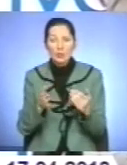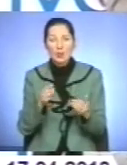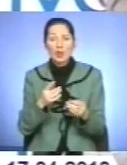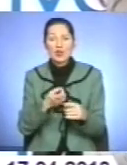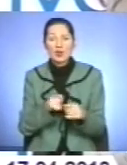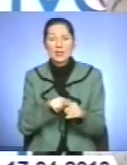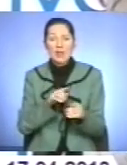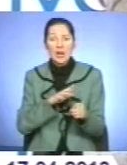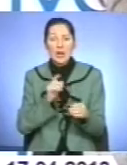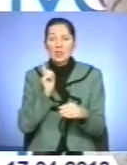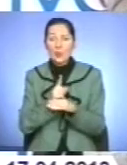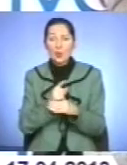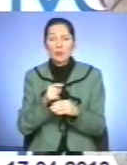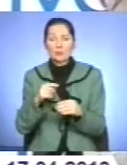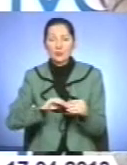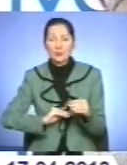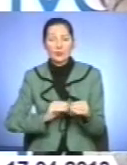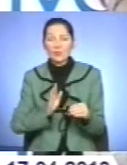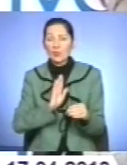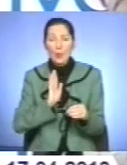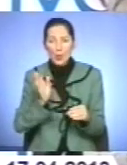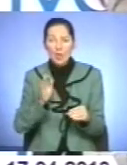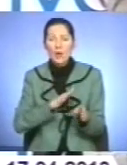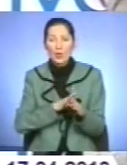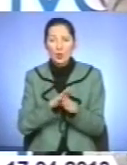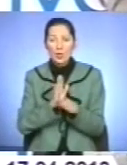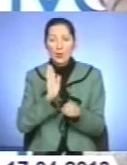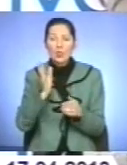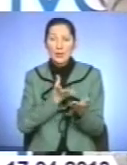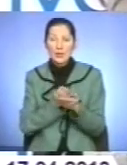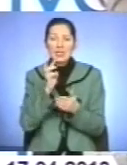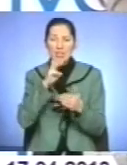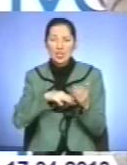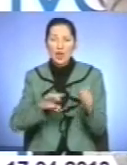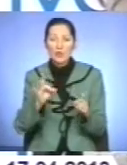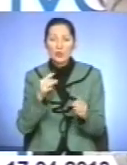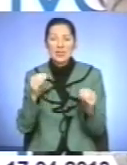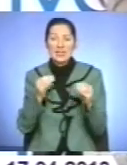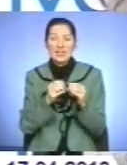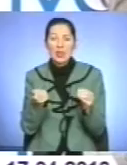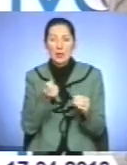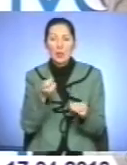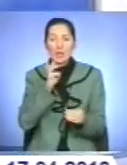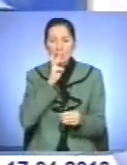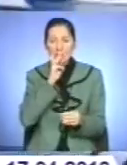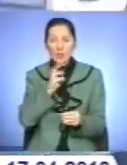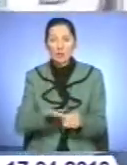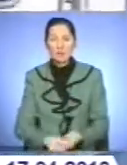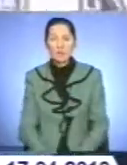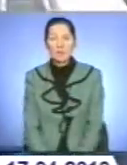буде притримуватись, то він буде платити штраф в розмірі 10 мінімальних заробітних плат.